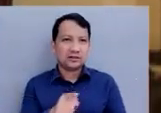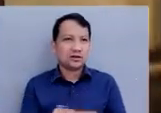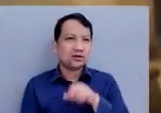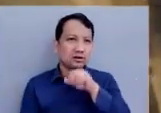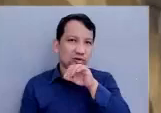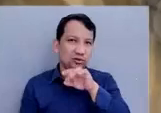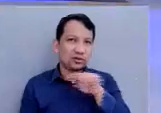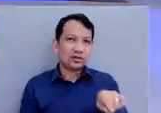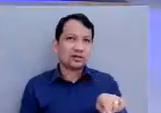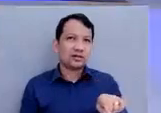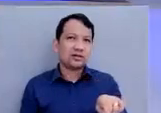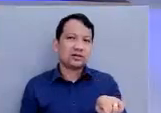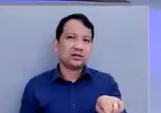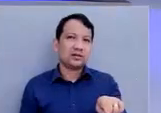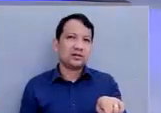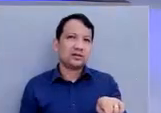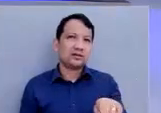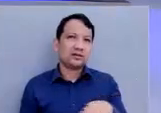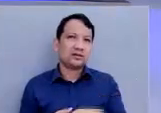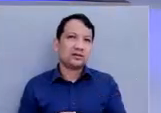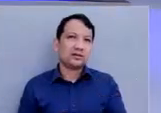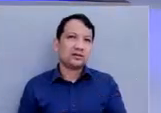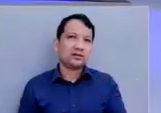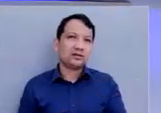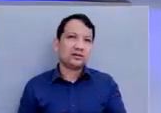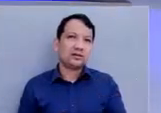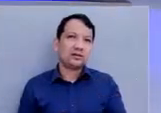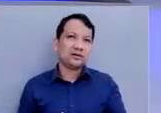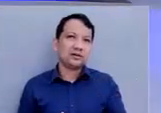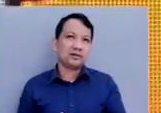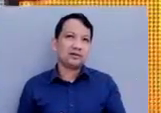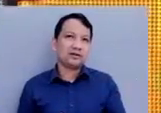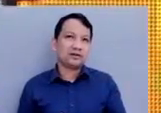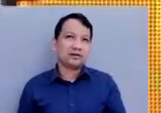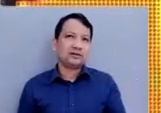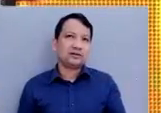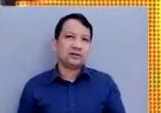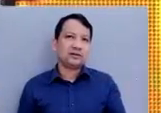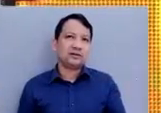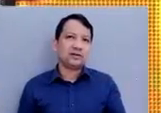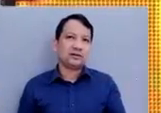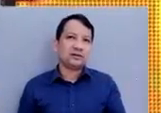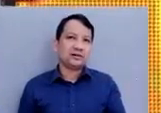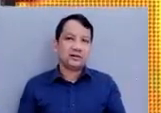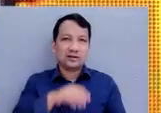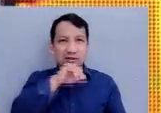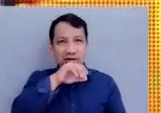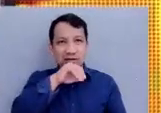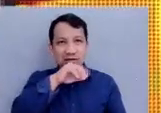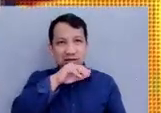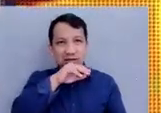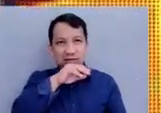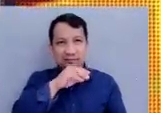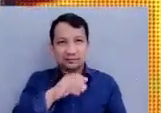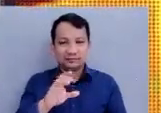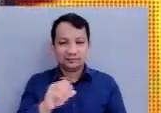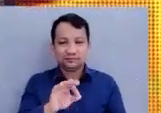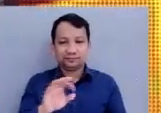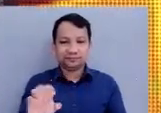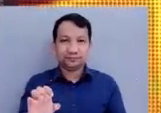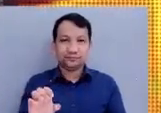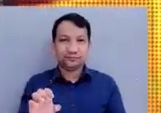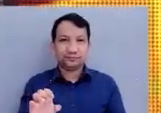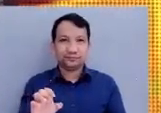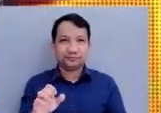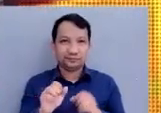non restaurant na ba agad o karinderya muna Pa B nagsimula po si lola ko as ano muna coffee shop